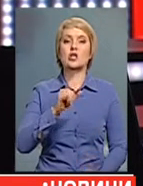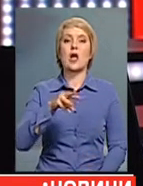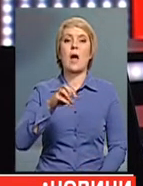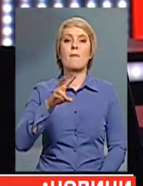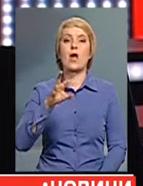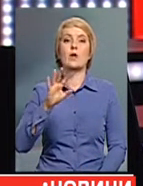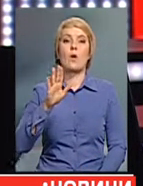Києві сказав, що сумнівається в можливості провести на окупованих територіях чесні вибори.